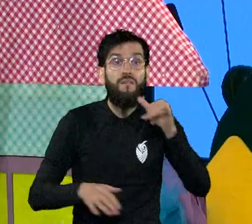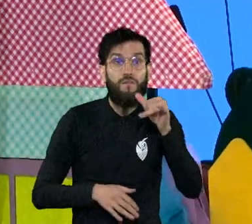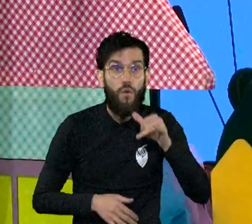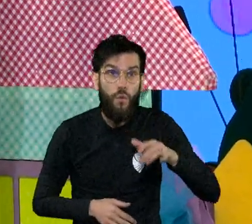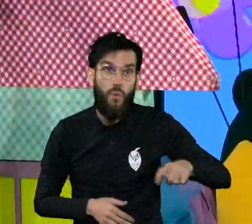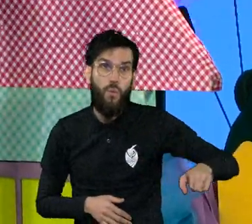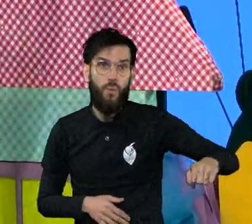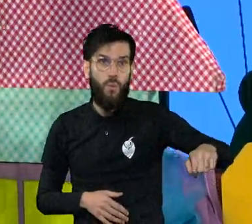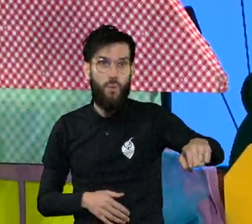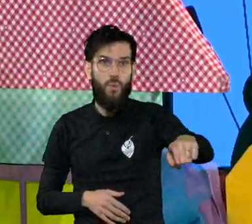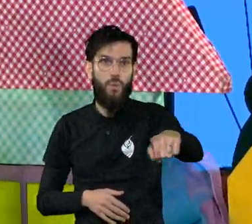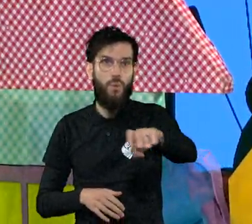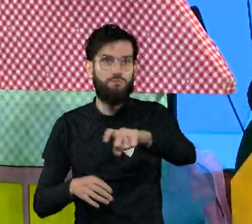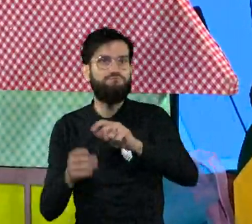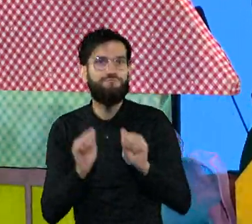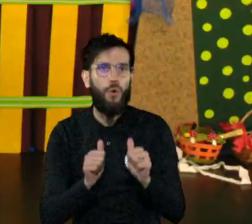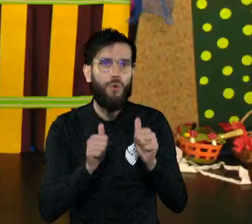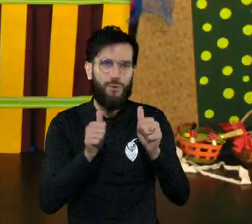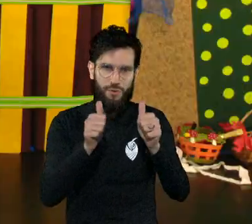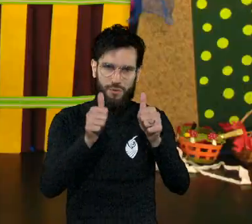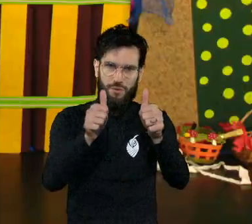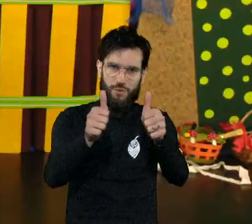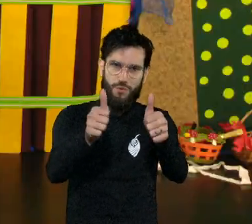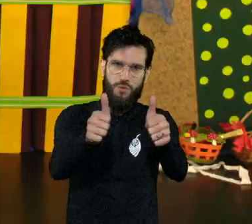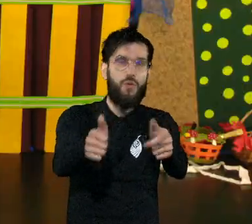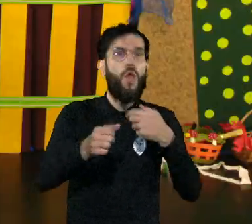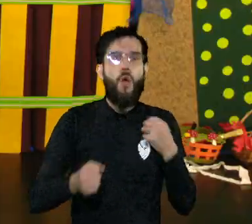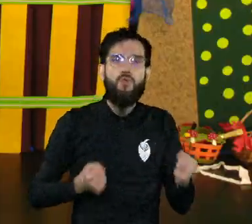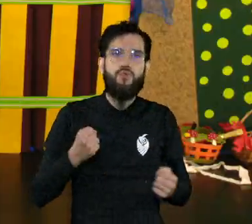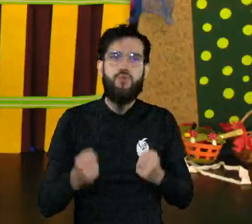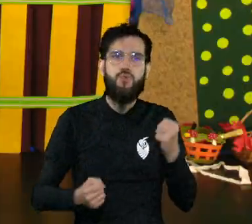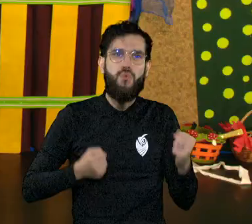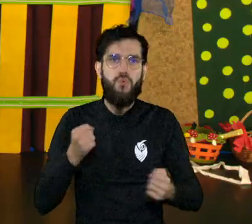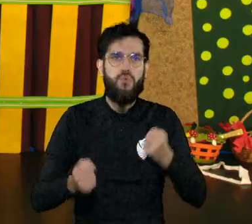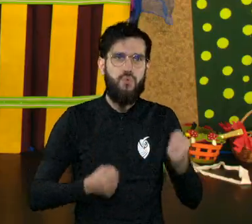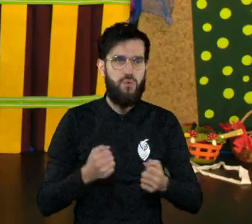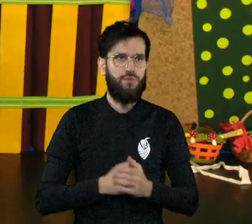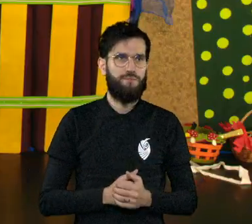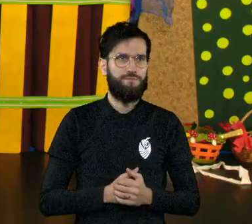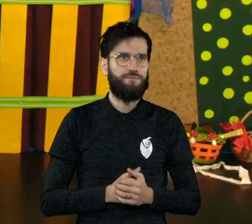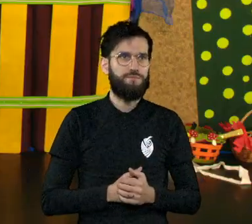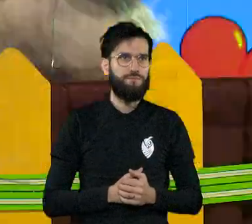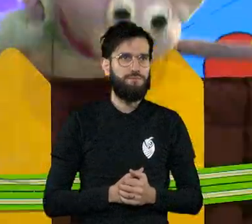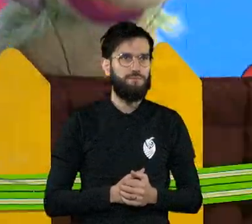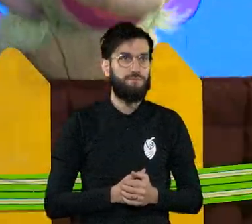je most. Cvičili sme dosť. A skáčeme!